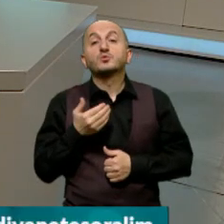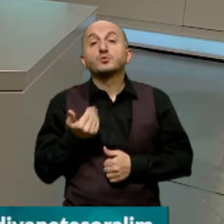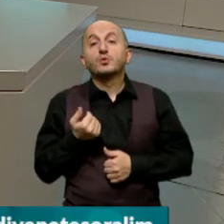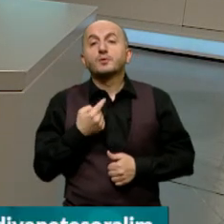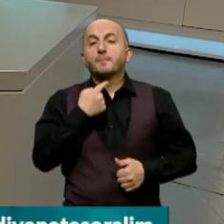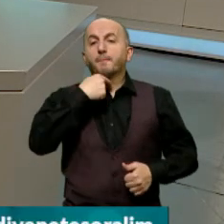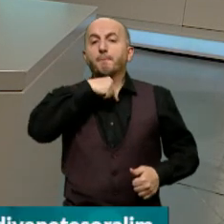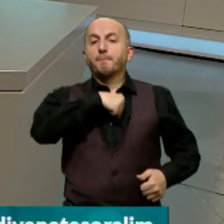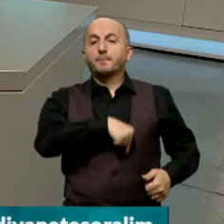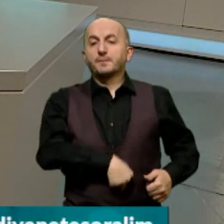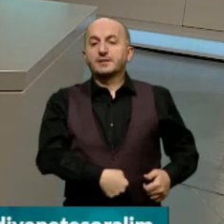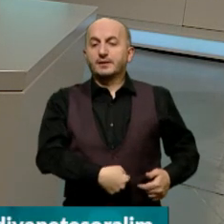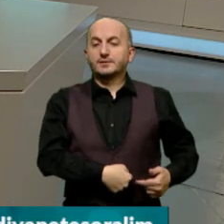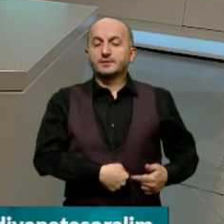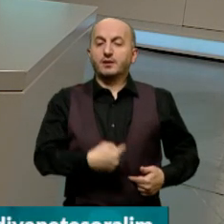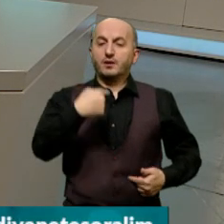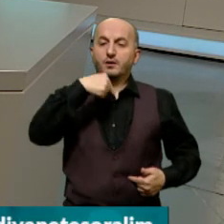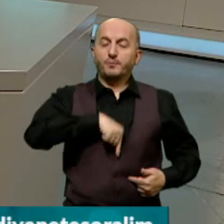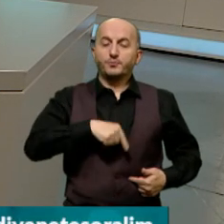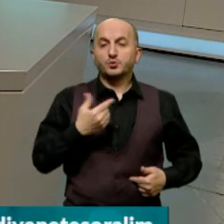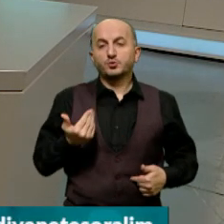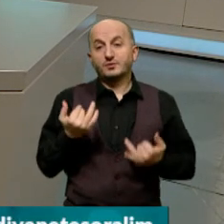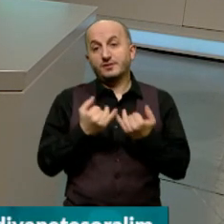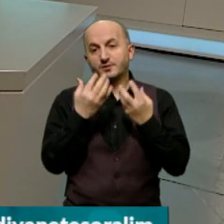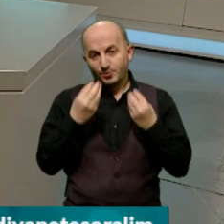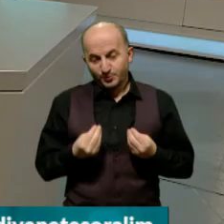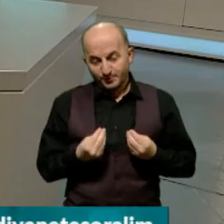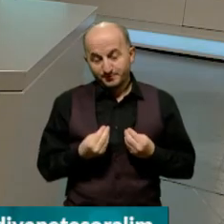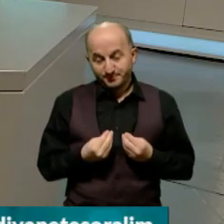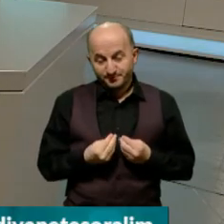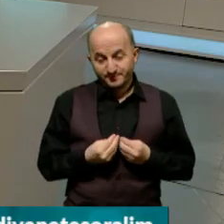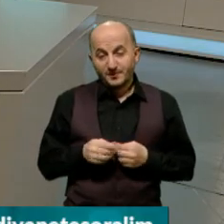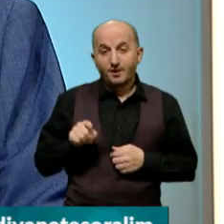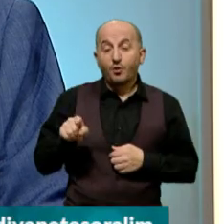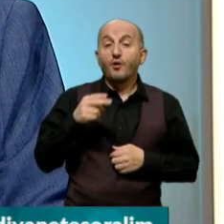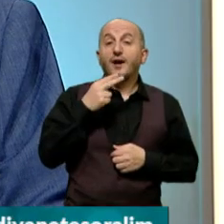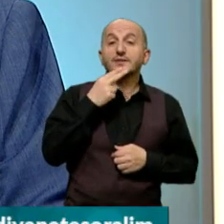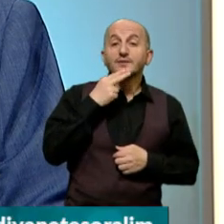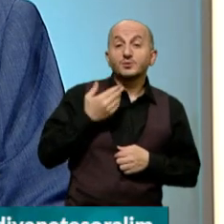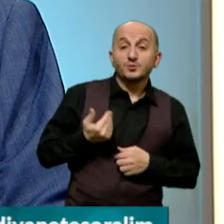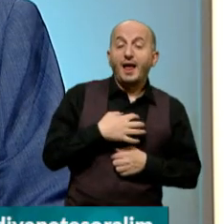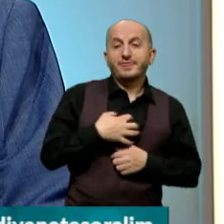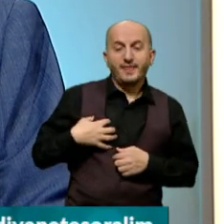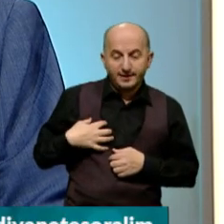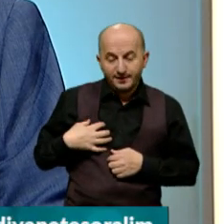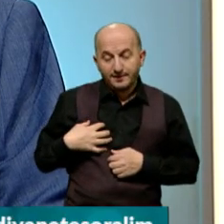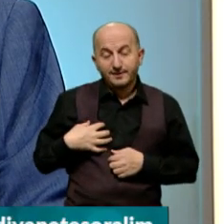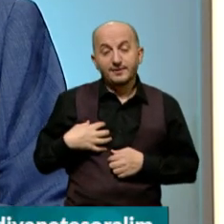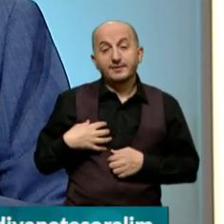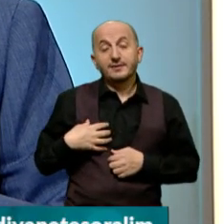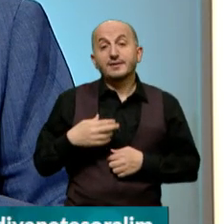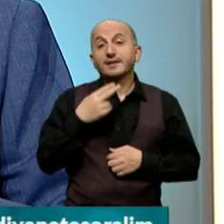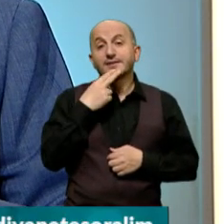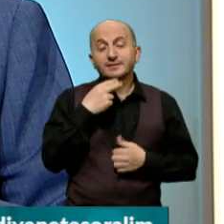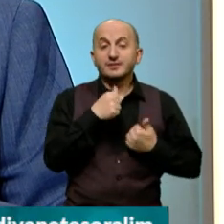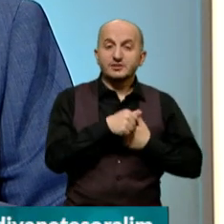midesine inse, bununla süt kardeşliği oluşmuş olur. Artık o kadın o çocuğun süt annesidir. O kadının beyi